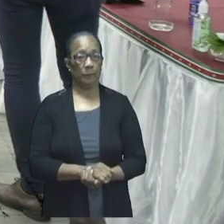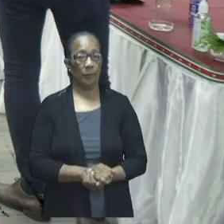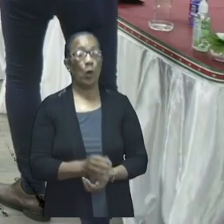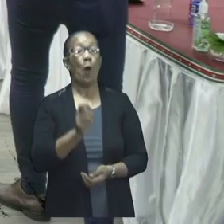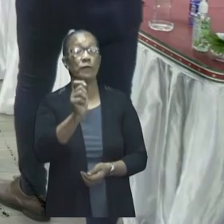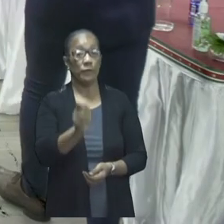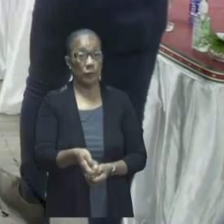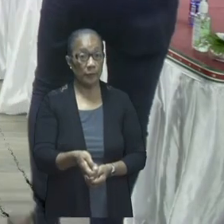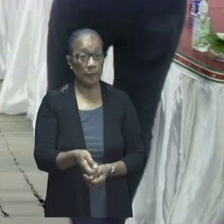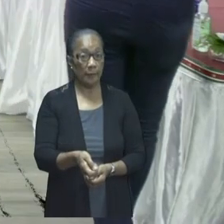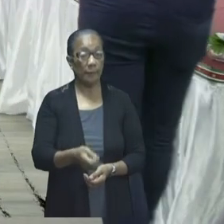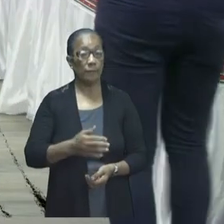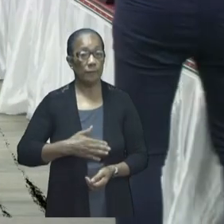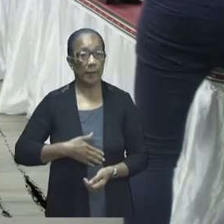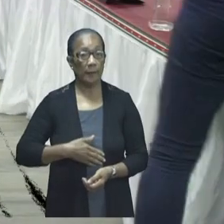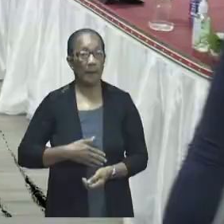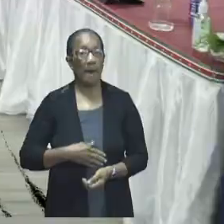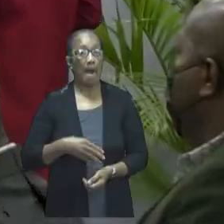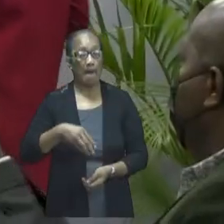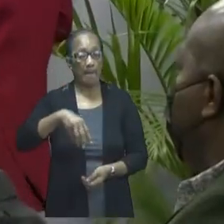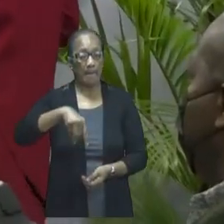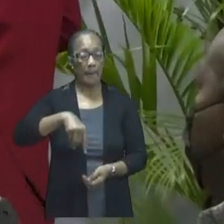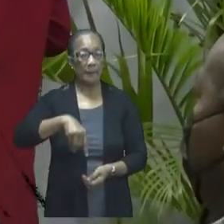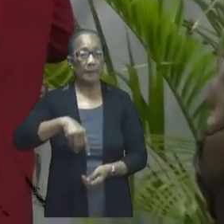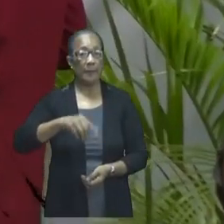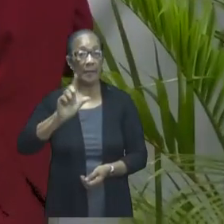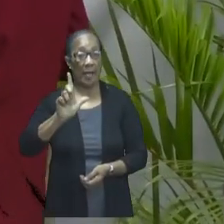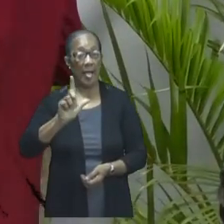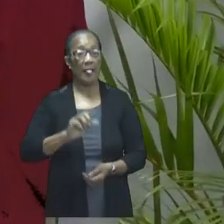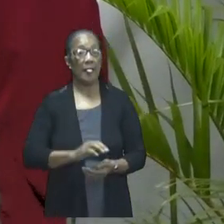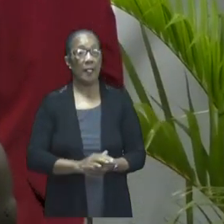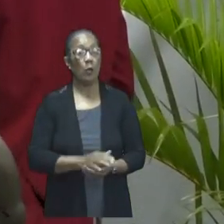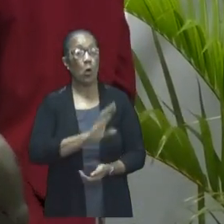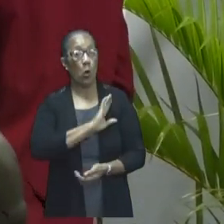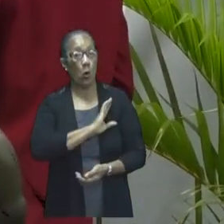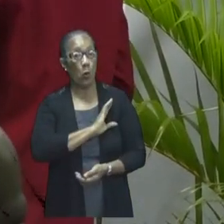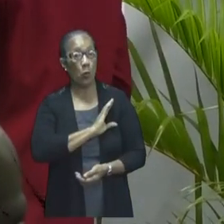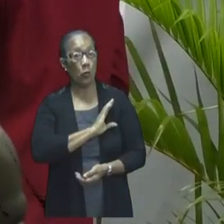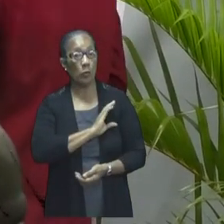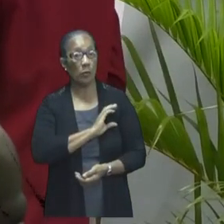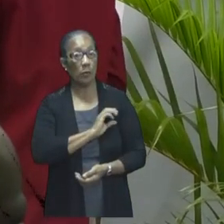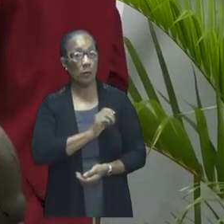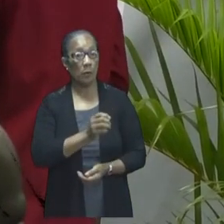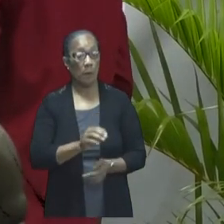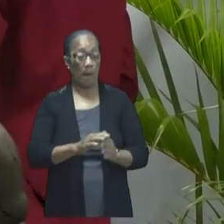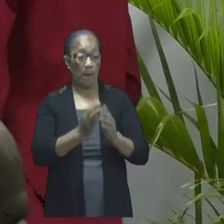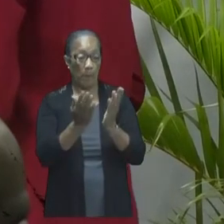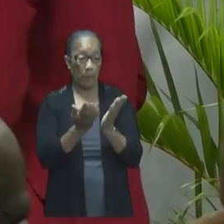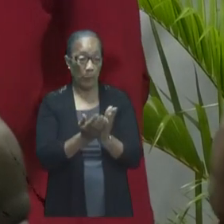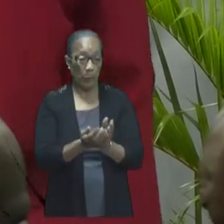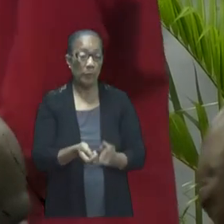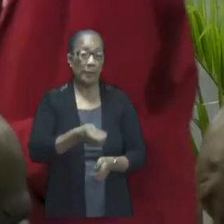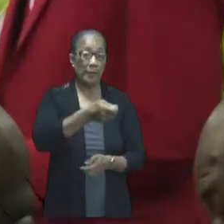voor de dag van uw er anderen over de bijdrage ondersteuning